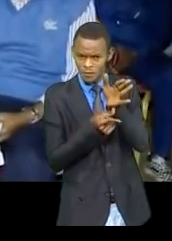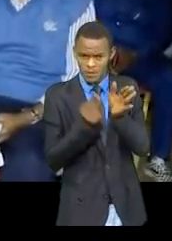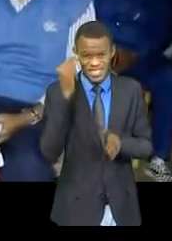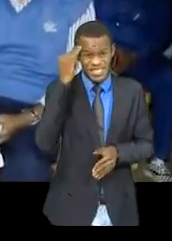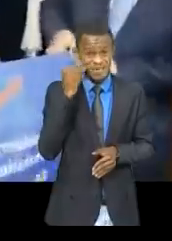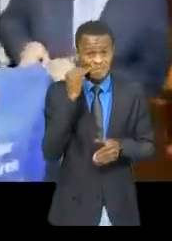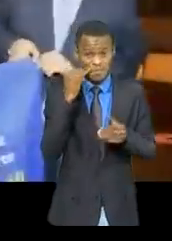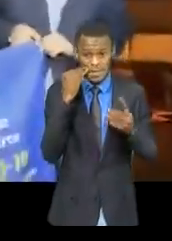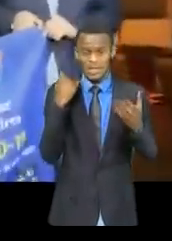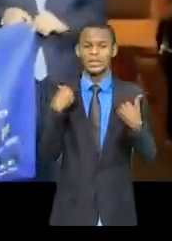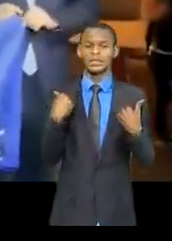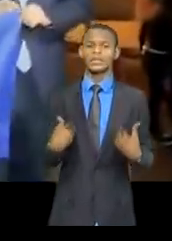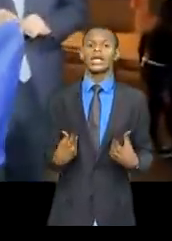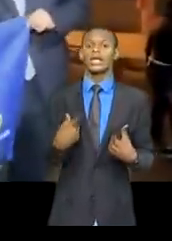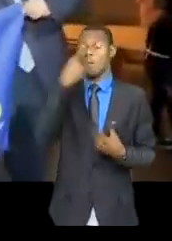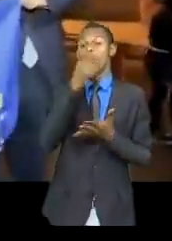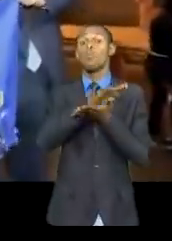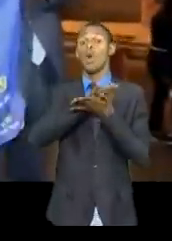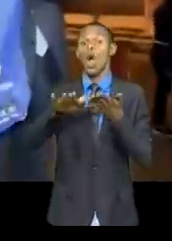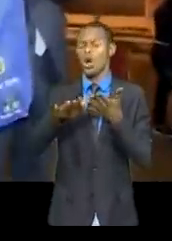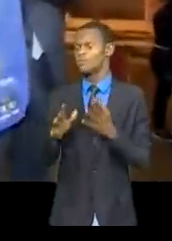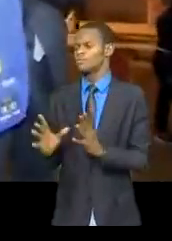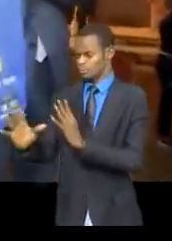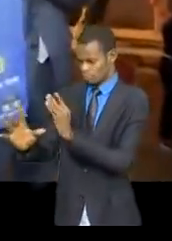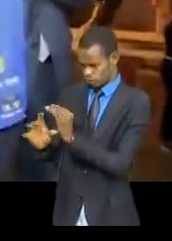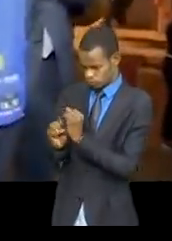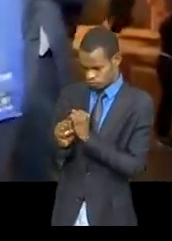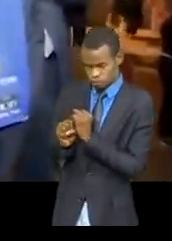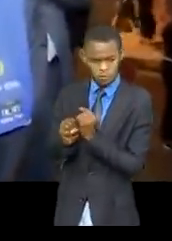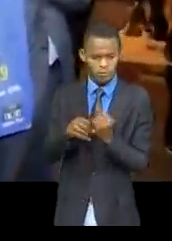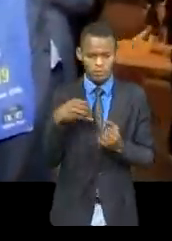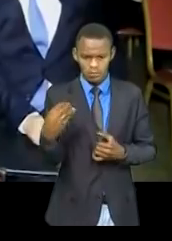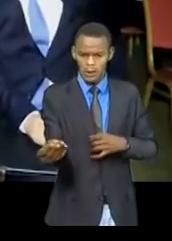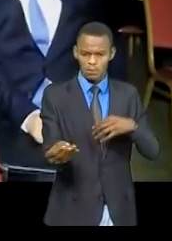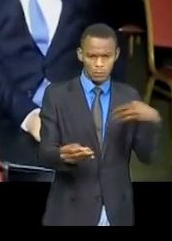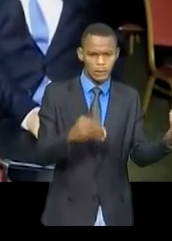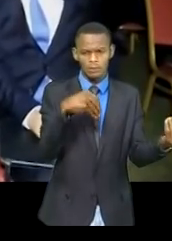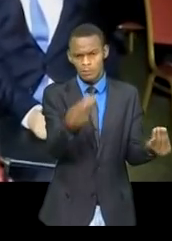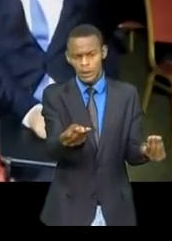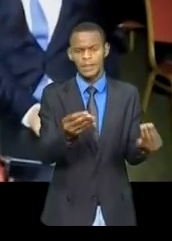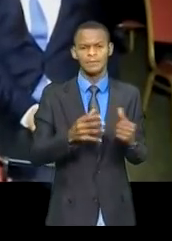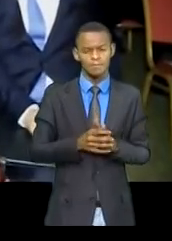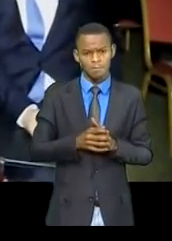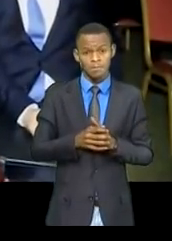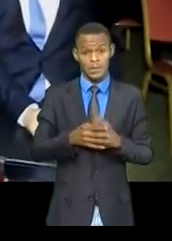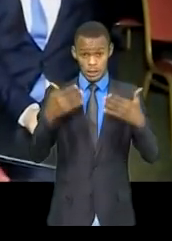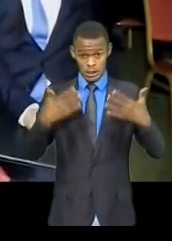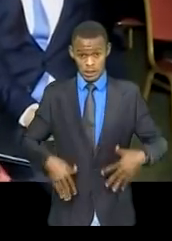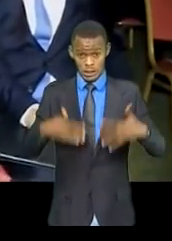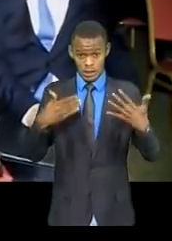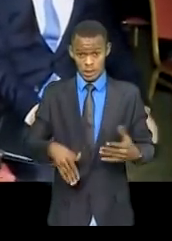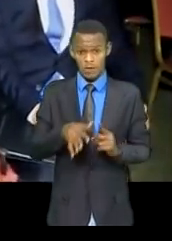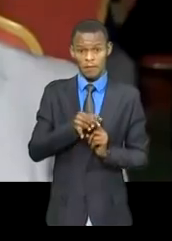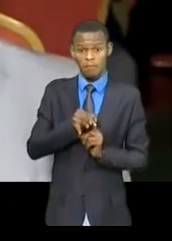équipements avant de le remettre aux responsables de cet établissement médical public. La cérémonie officielle est